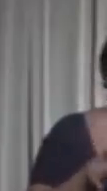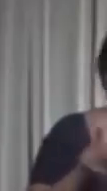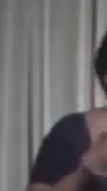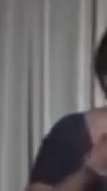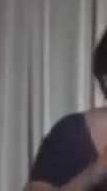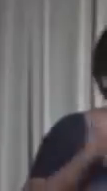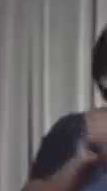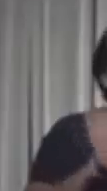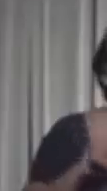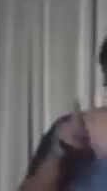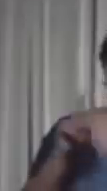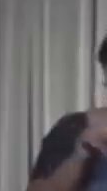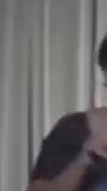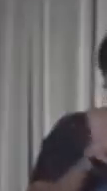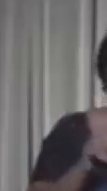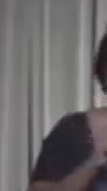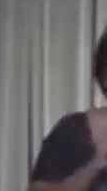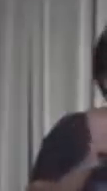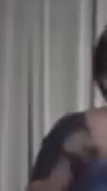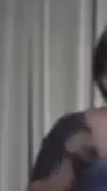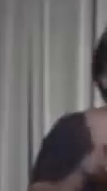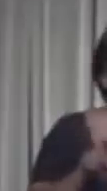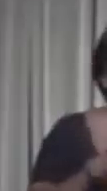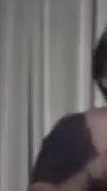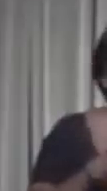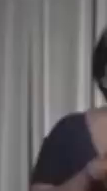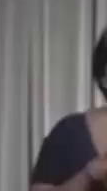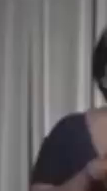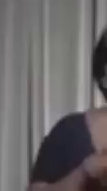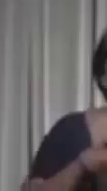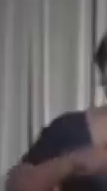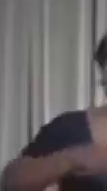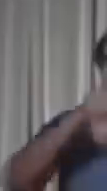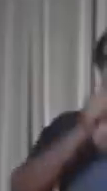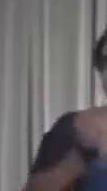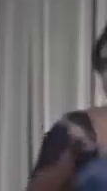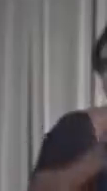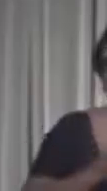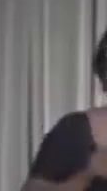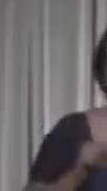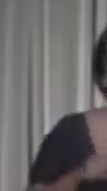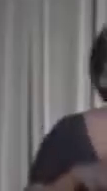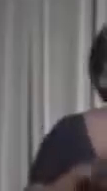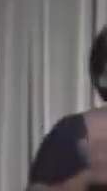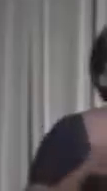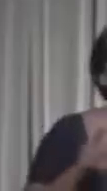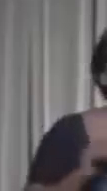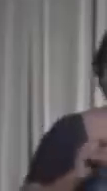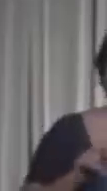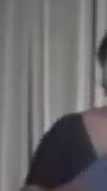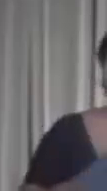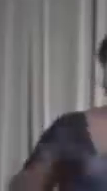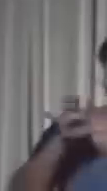செய்ய நடவடிக்கை எடுக்க வேண்டும். அதே போல புத்தளத்திலே அண்மையிலே ஏற்பட்ட வெள்ளம் அந்த மக்களை மிக பாதித்திருக்கிறது. எந்த நஷ்டஈடோ